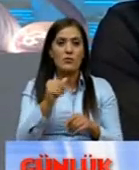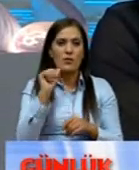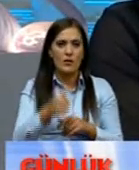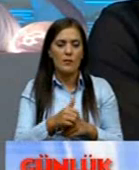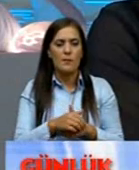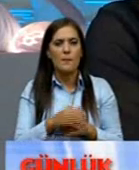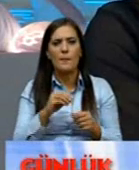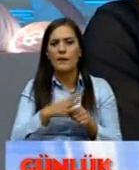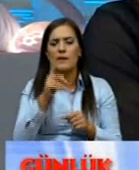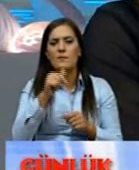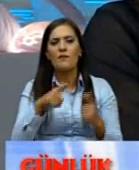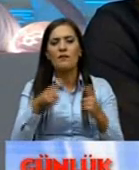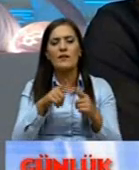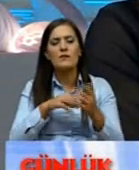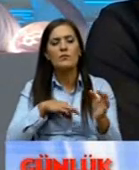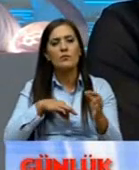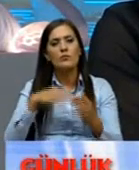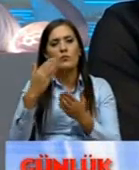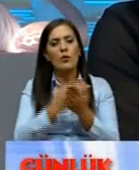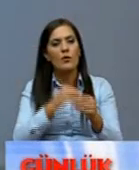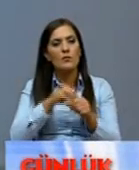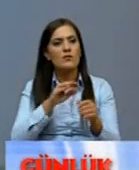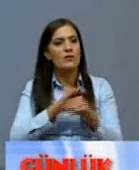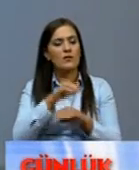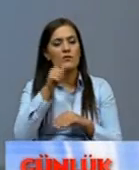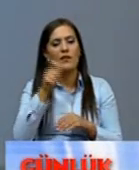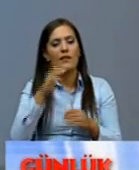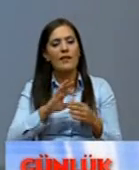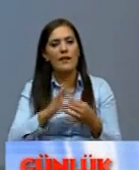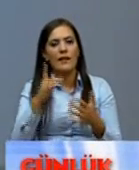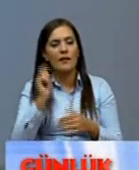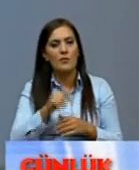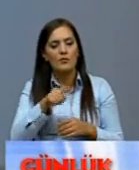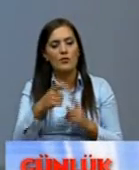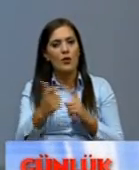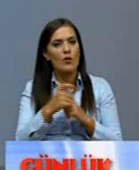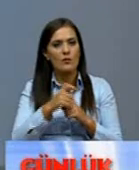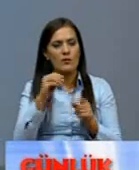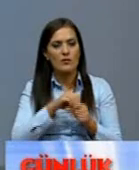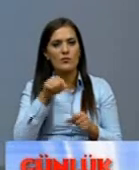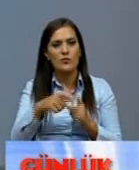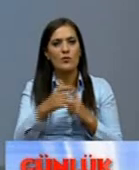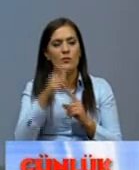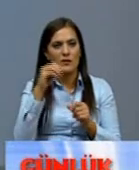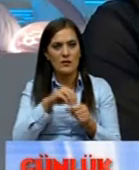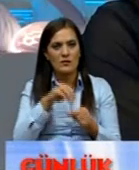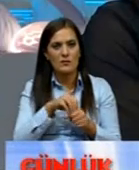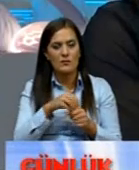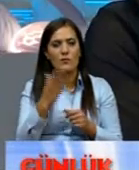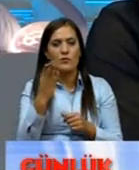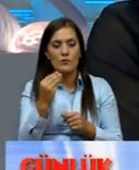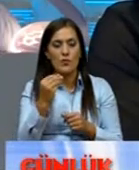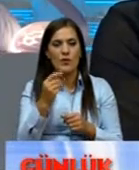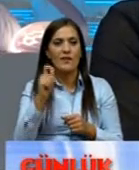Peki nasıl bir fitness programı yaşıyorsunuz? Neler yapıyorsunuz bunu korumak için? Bunu korumak için